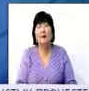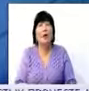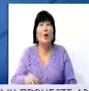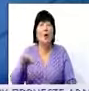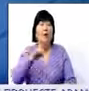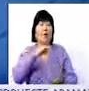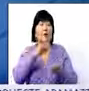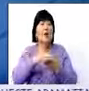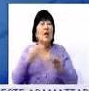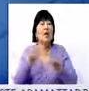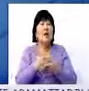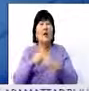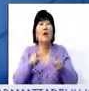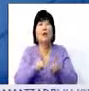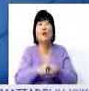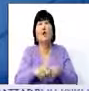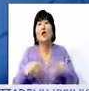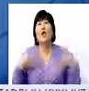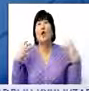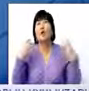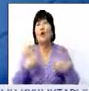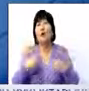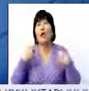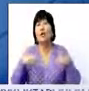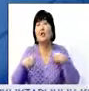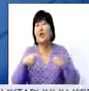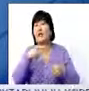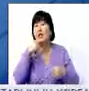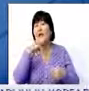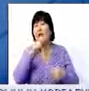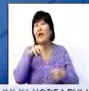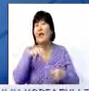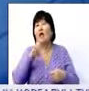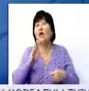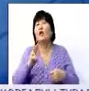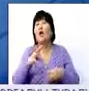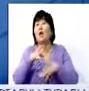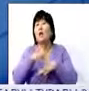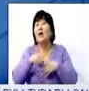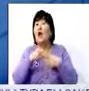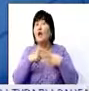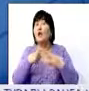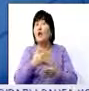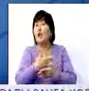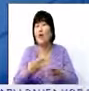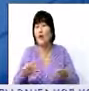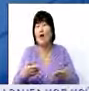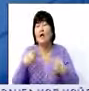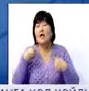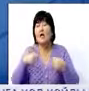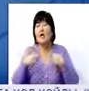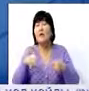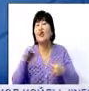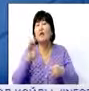Облыс орталығында жаңа үлгідегі тондар жәрмеңкесі өтуде. Онда ресейлік эталон мехафабрикасы өнімдерінің төрт түрі қойылған. Жәрмеңке Жібек